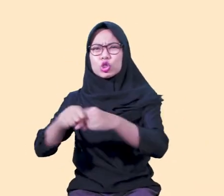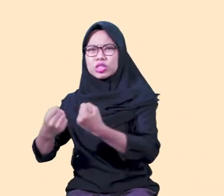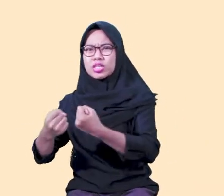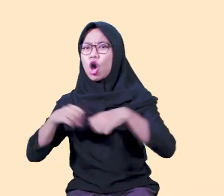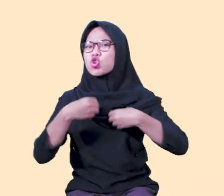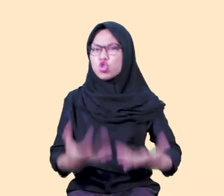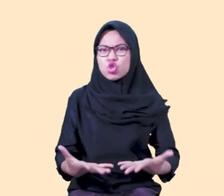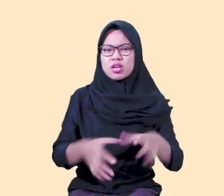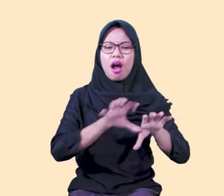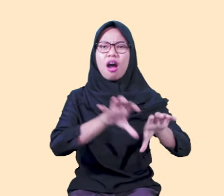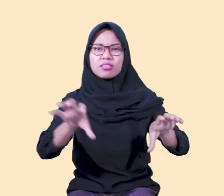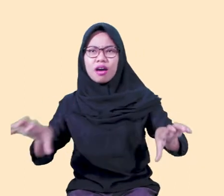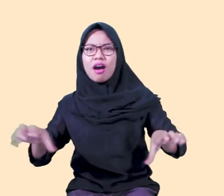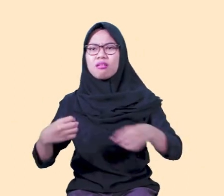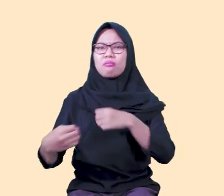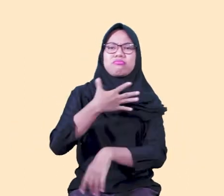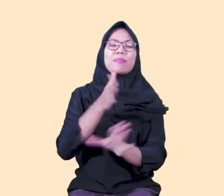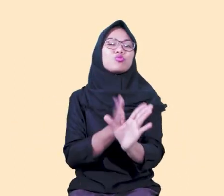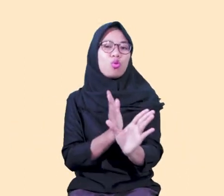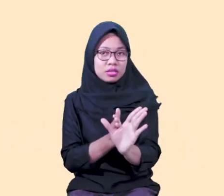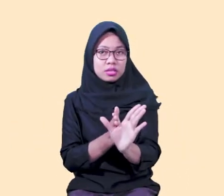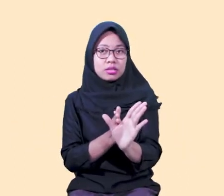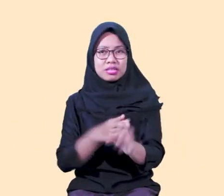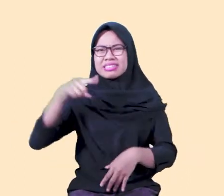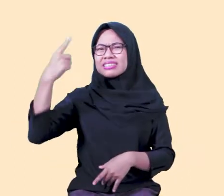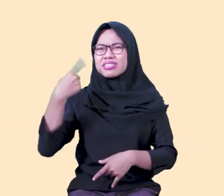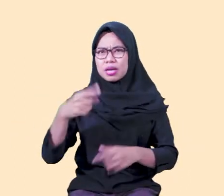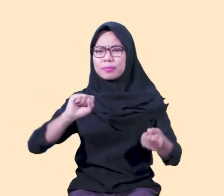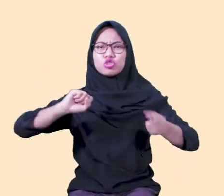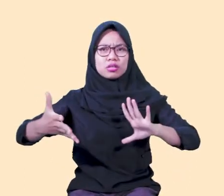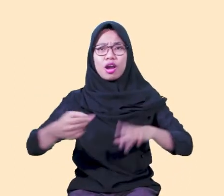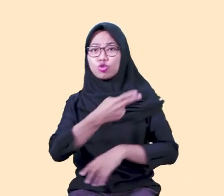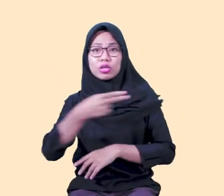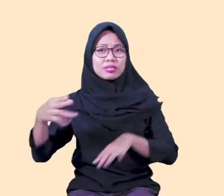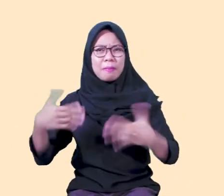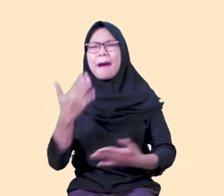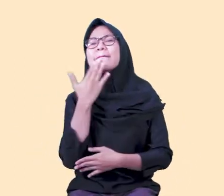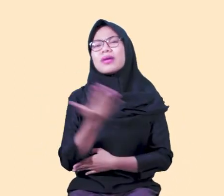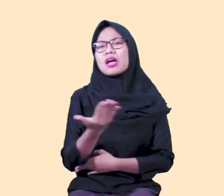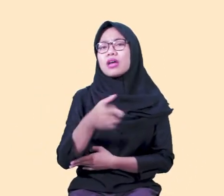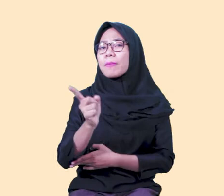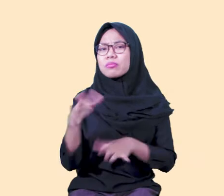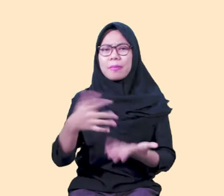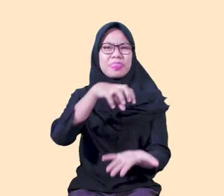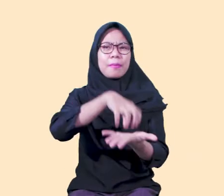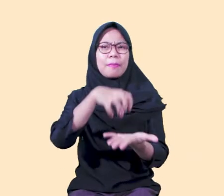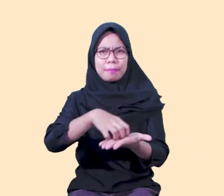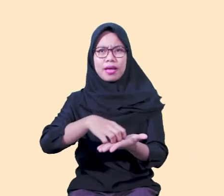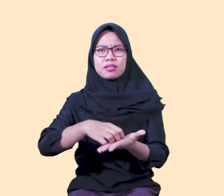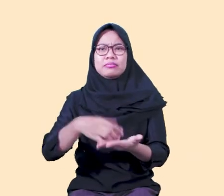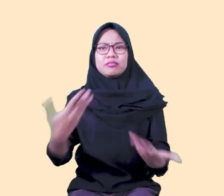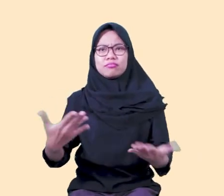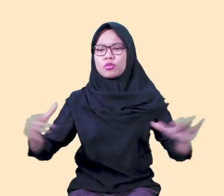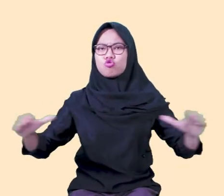kerusakan lingkungan kerugian harta benda dan dampak psikologis bencana alam yang sering kali terjadi di Indonesia merupakan